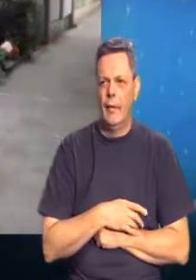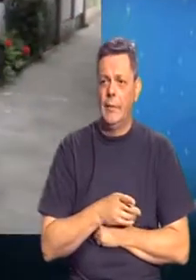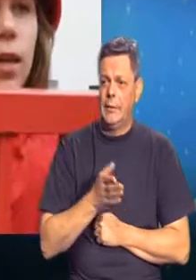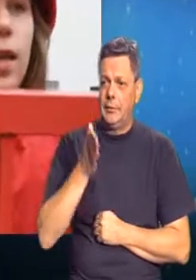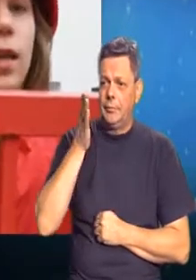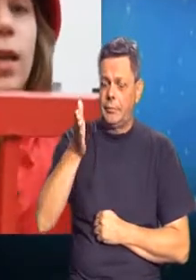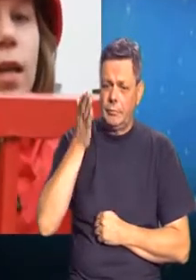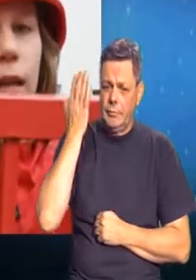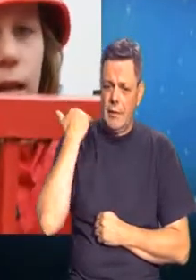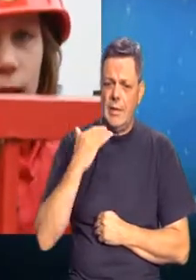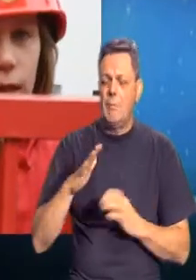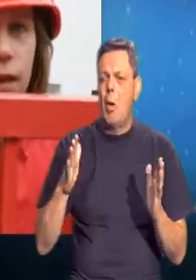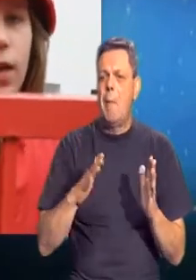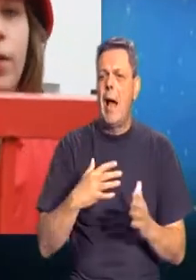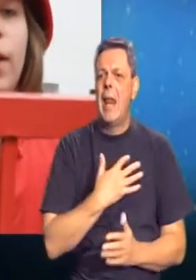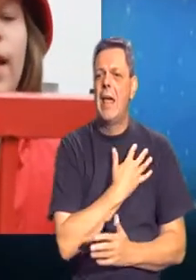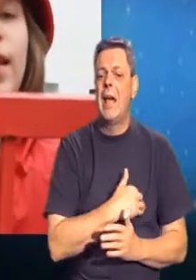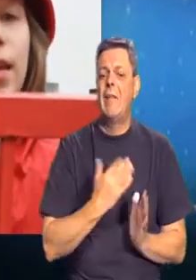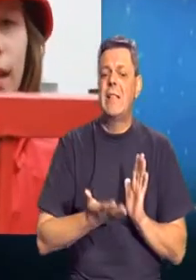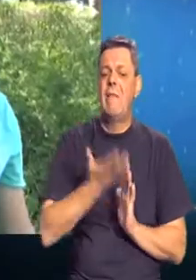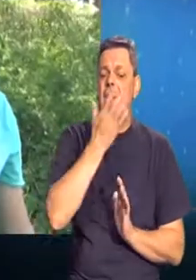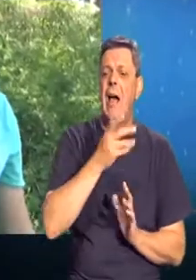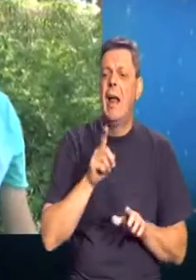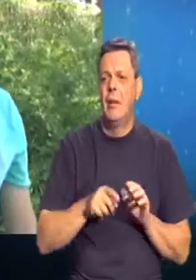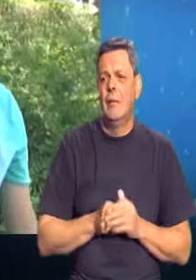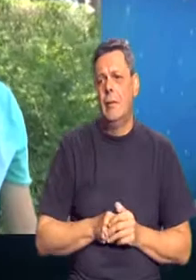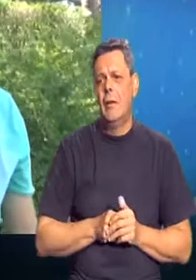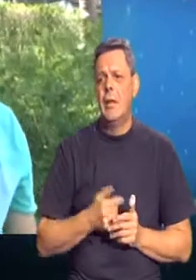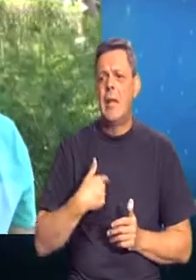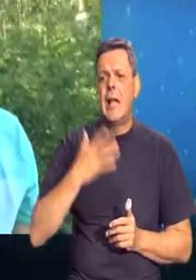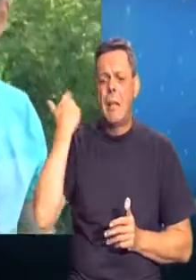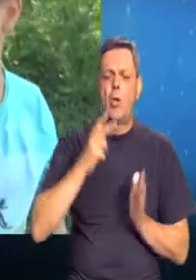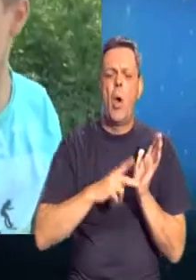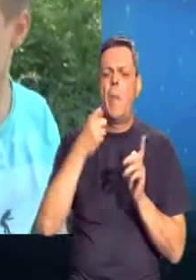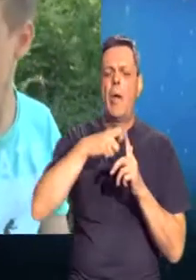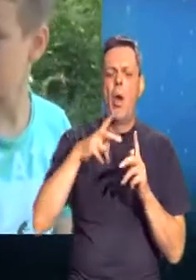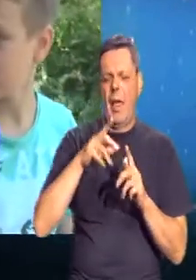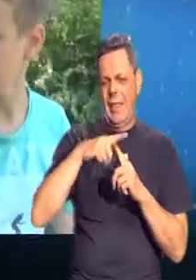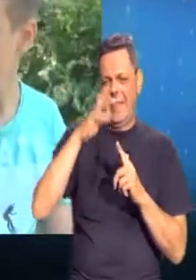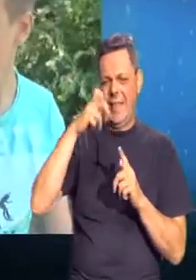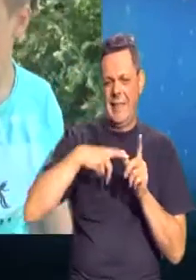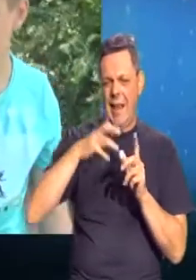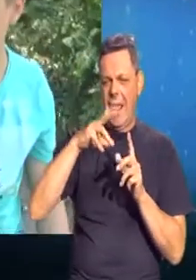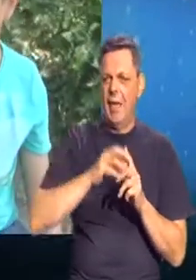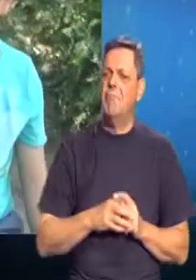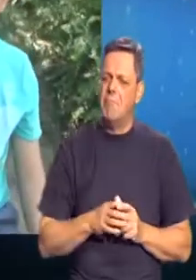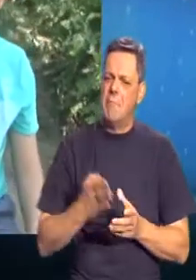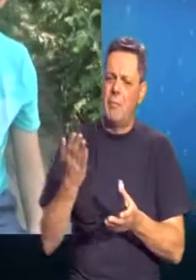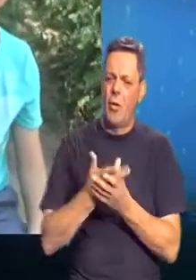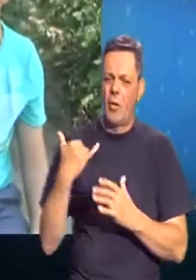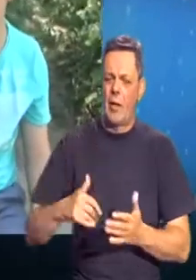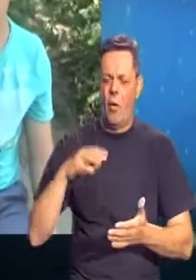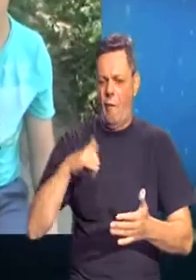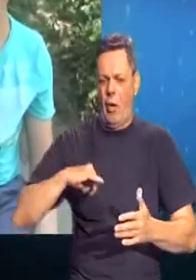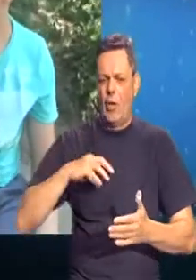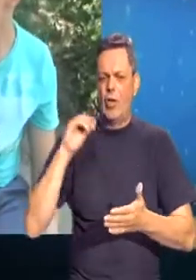si konkretno bio mali hrvatski velikan ili... Da, bio sam Nikola Tesla. Nikola Tesla, baš prigodno, eto,